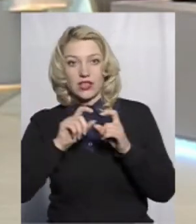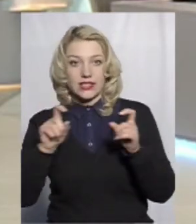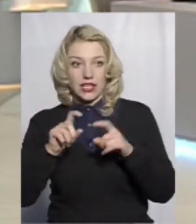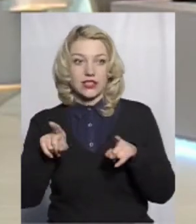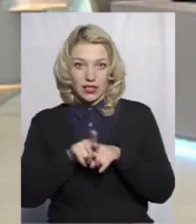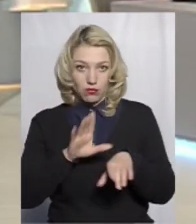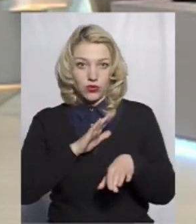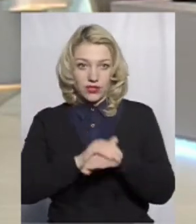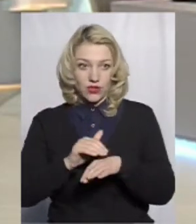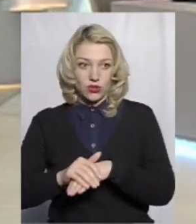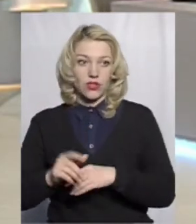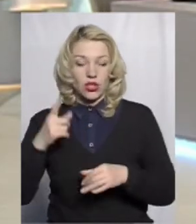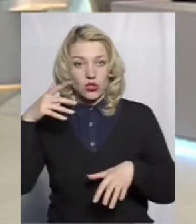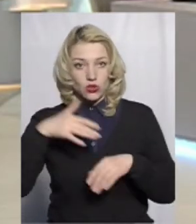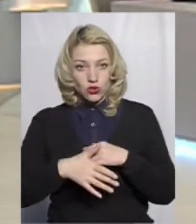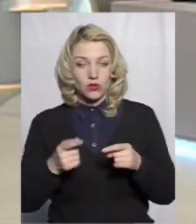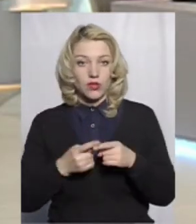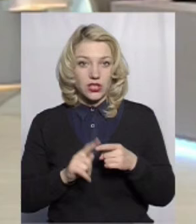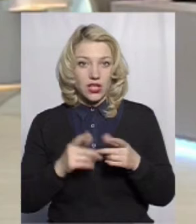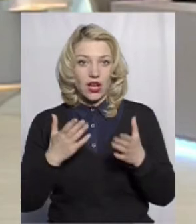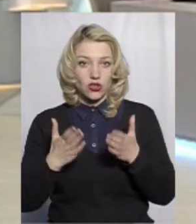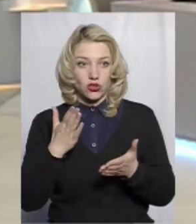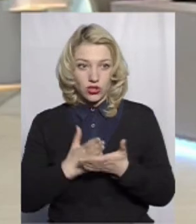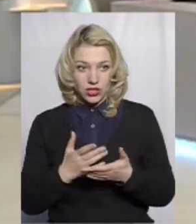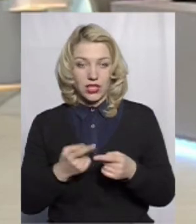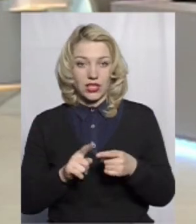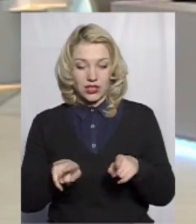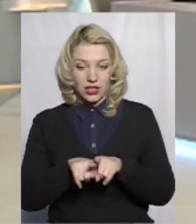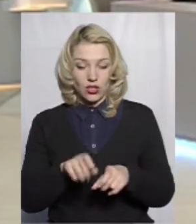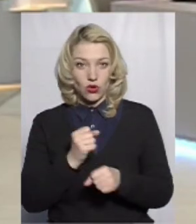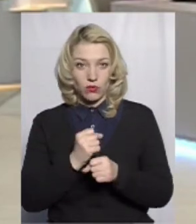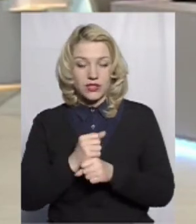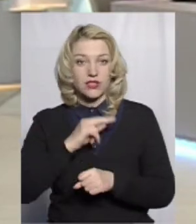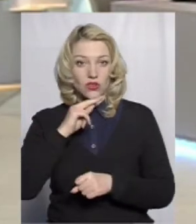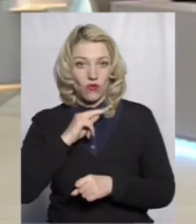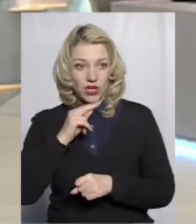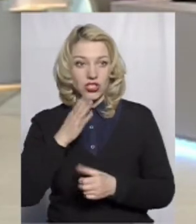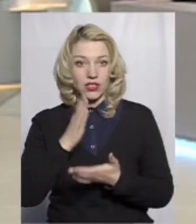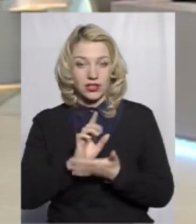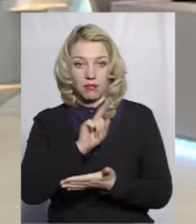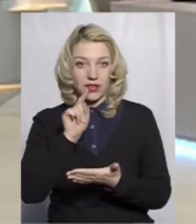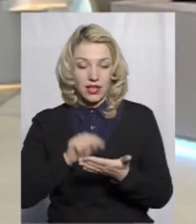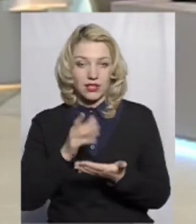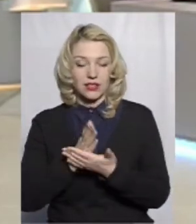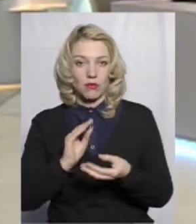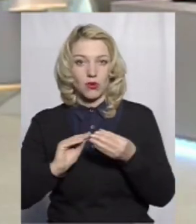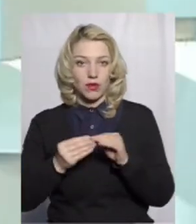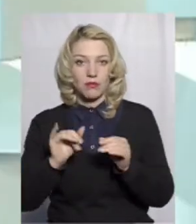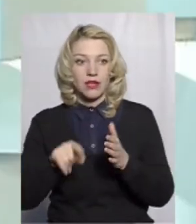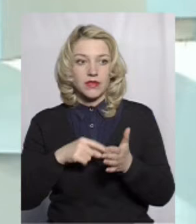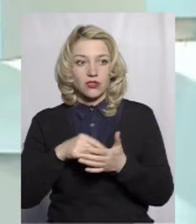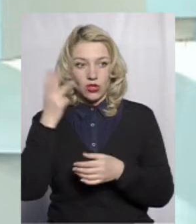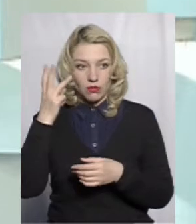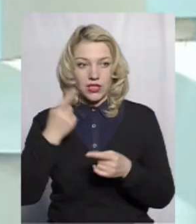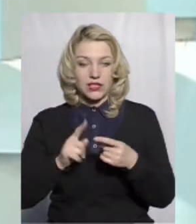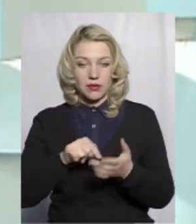подібне? Зрозуміло, що якщо є і робляться такі зауваження, є питання, є проблеми, і місто Хмельницьке це